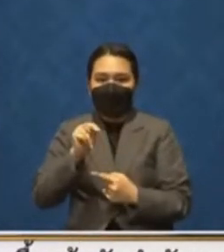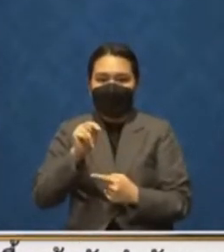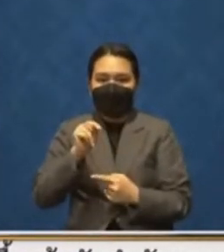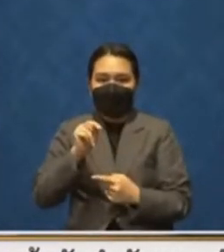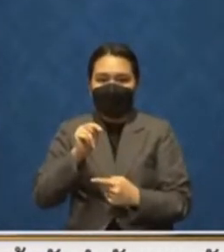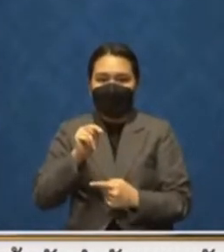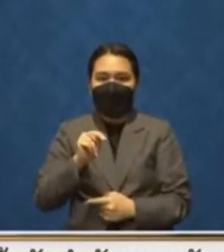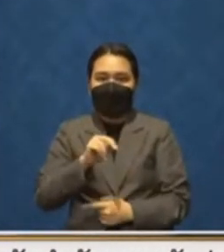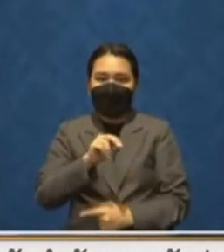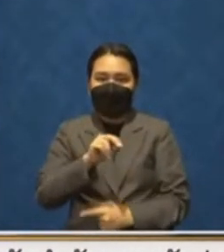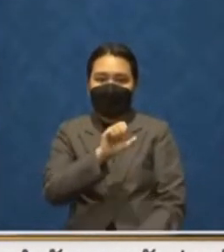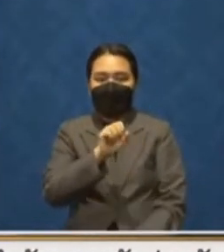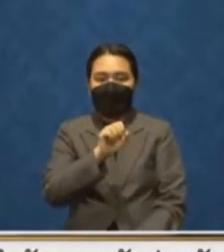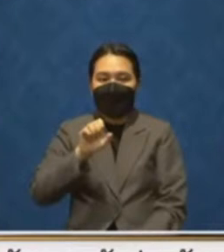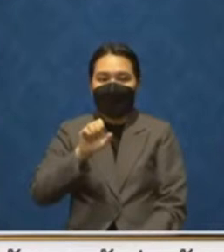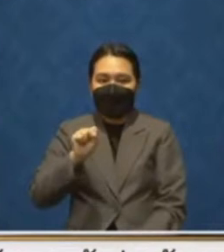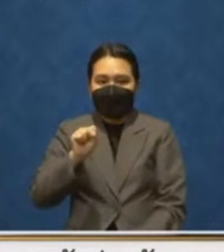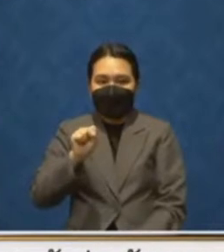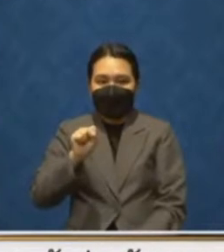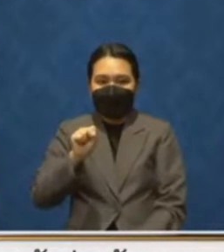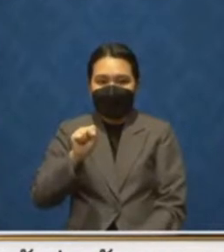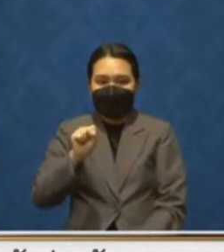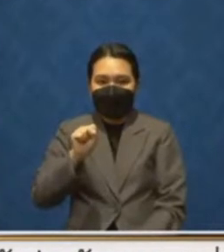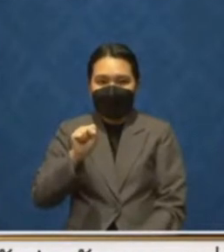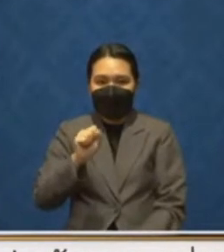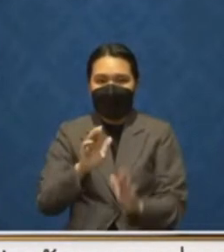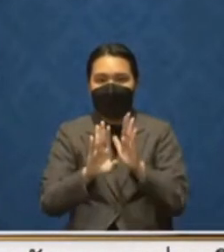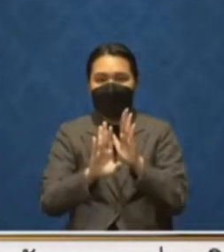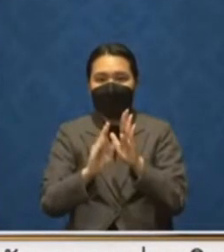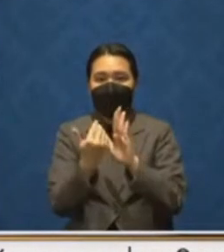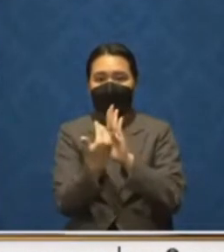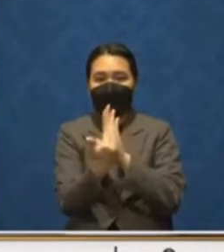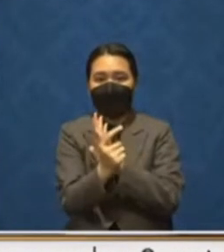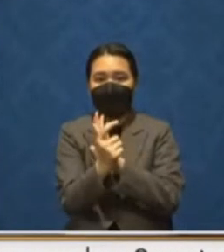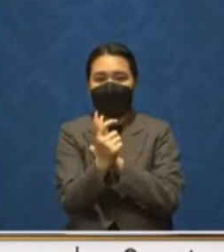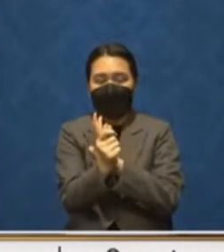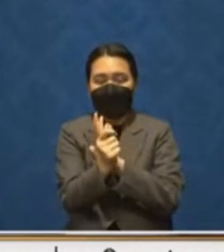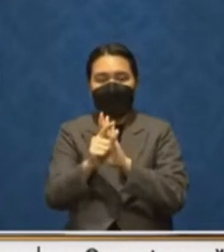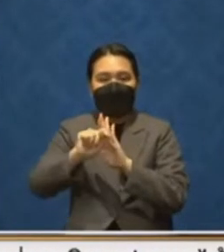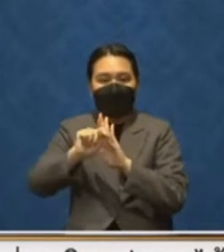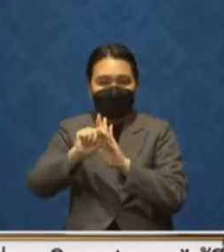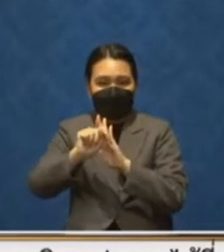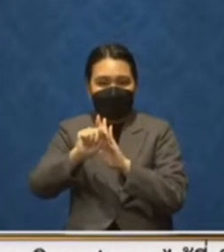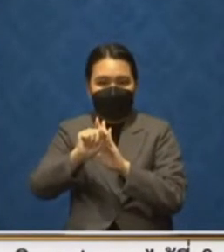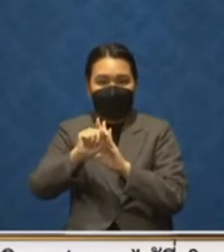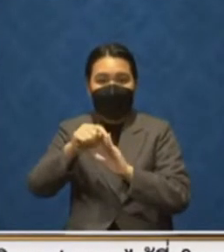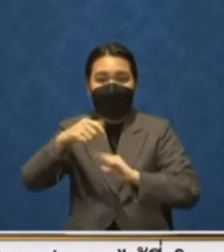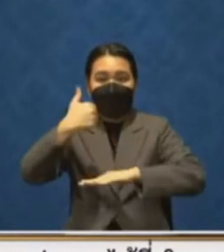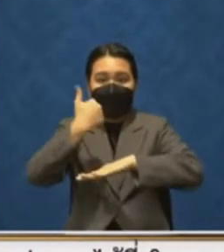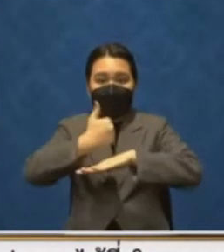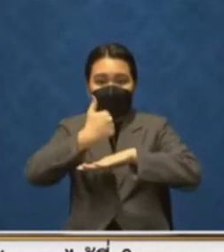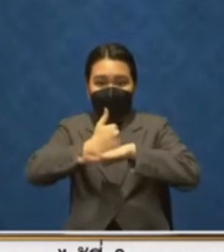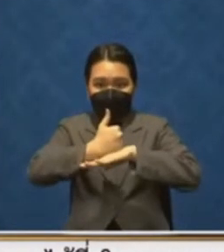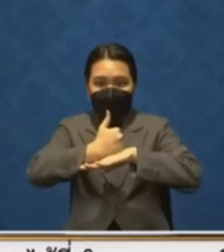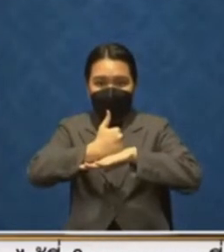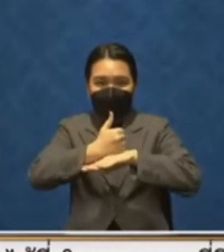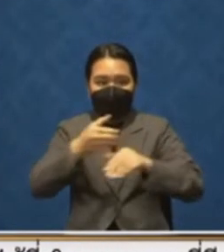สมาชิกสภาผู้แทนราษฎรจังหวัดอุตรดิตถ์ในฐานะหัวหน้าพรรคเพื่อจุด